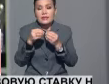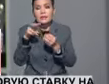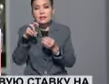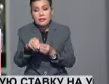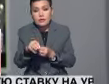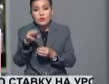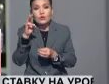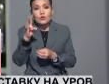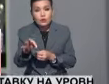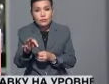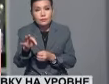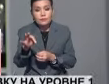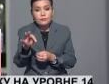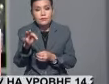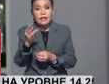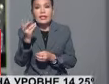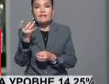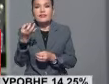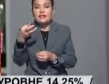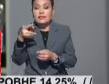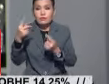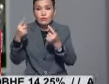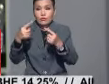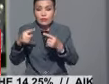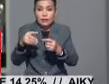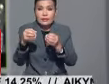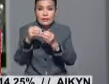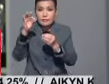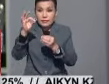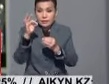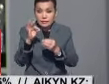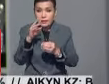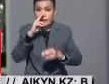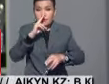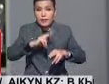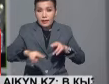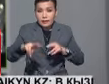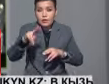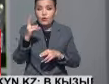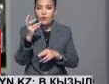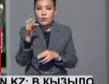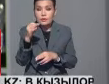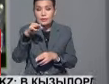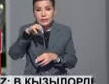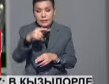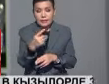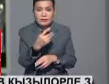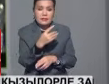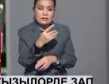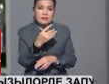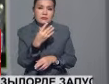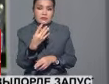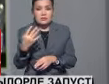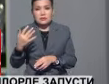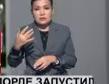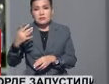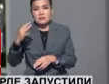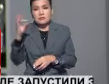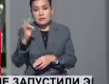но инфляция, когда 10%, а потеря курса тенге всего 3-4%. Если вот